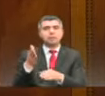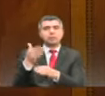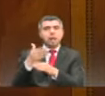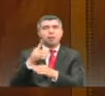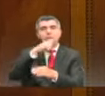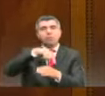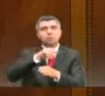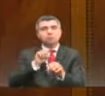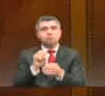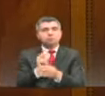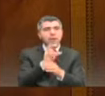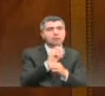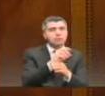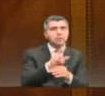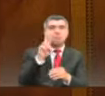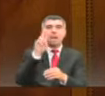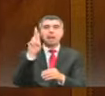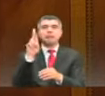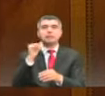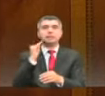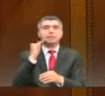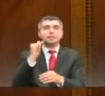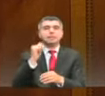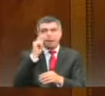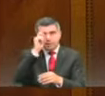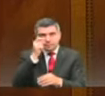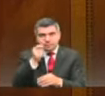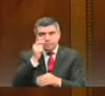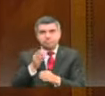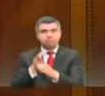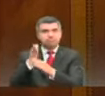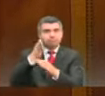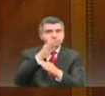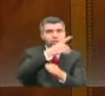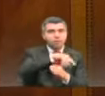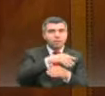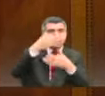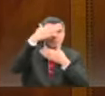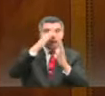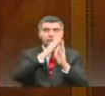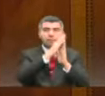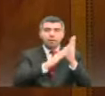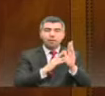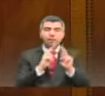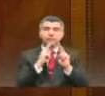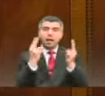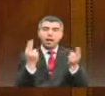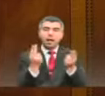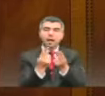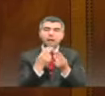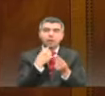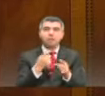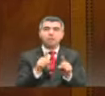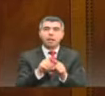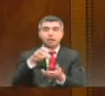لصاحب الجلالة محمد السادس نصره الله لتموقع المغرب ومصالحه العليا وشراكاته على المستوى